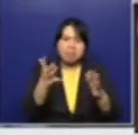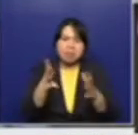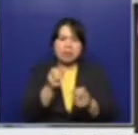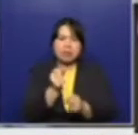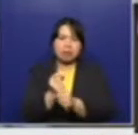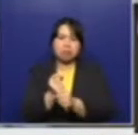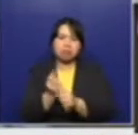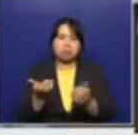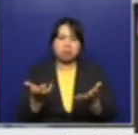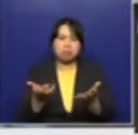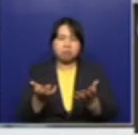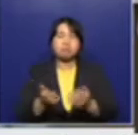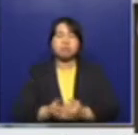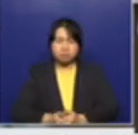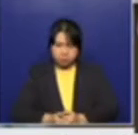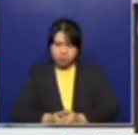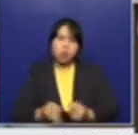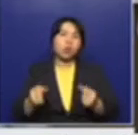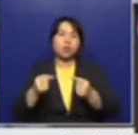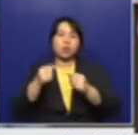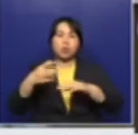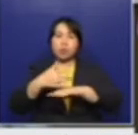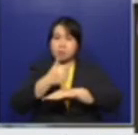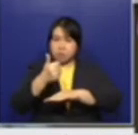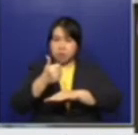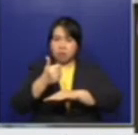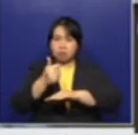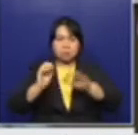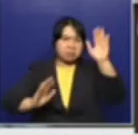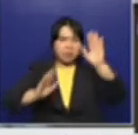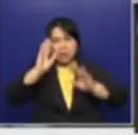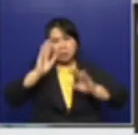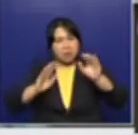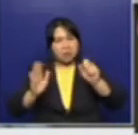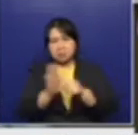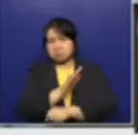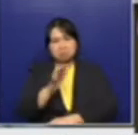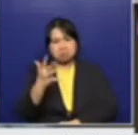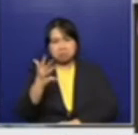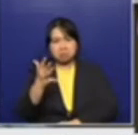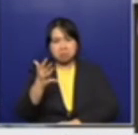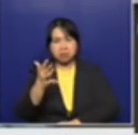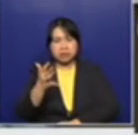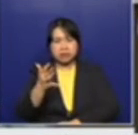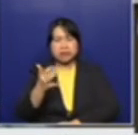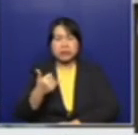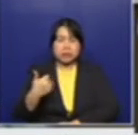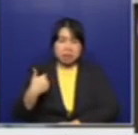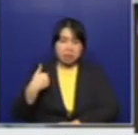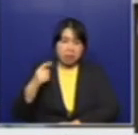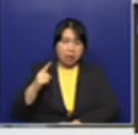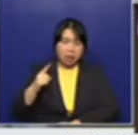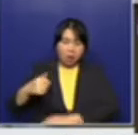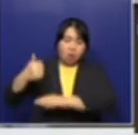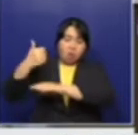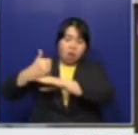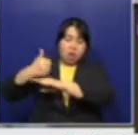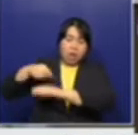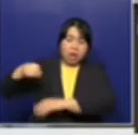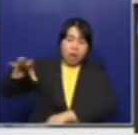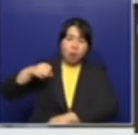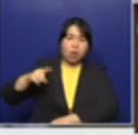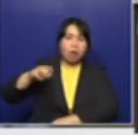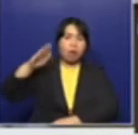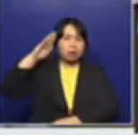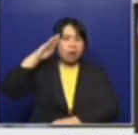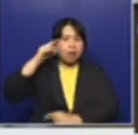ได้ระบอบการเมืองที่ไม่เป็นประชาธิปไตยที่แท้จริงที่ผู้ปกครองมาจากการสืบทอดอำ